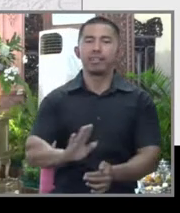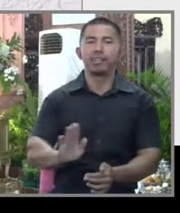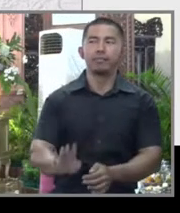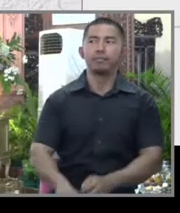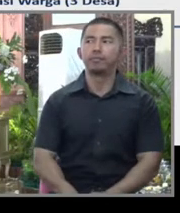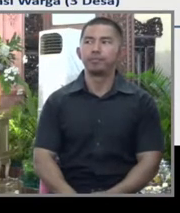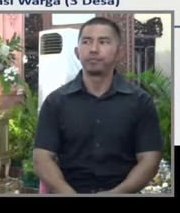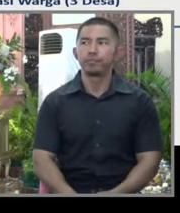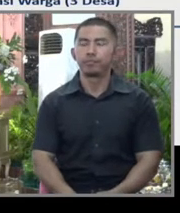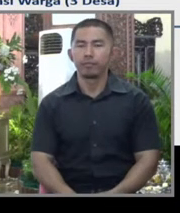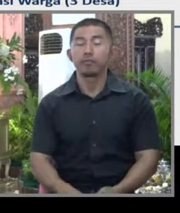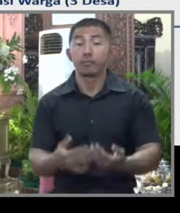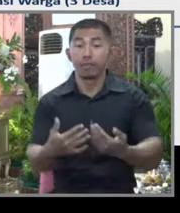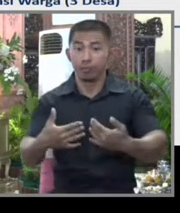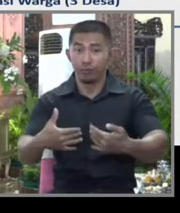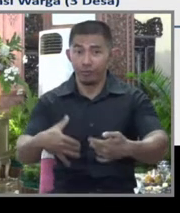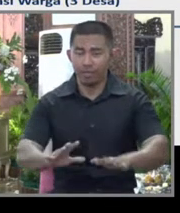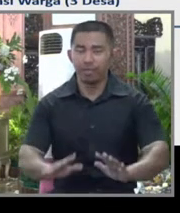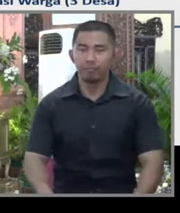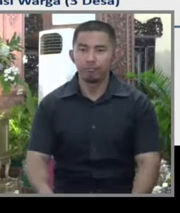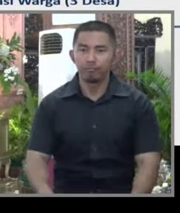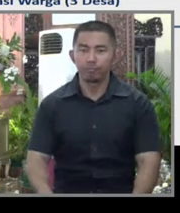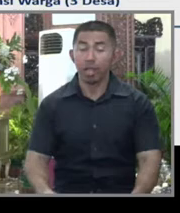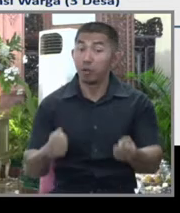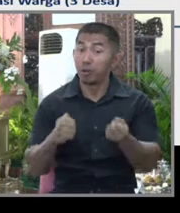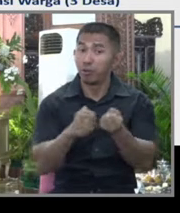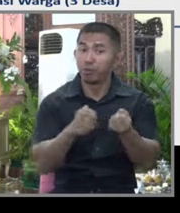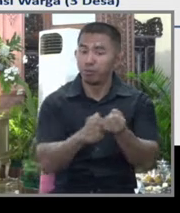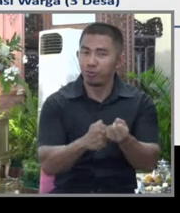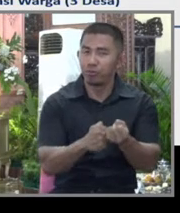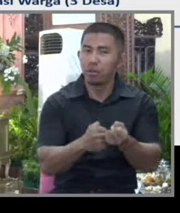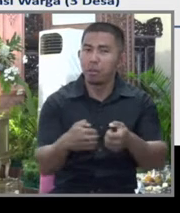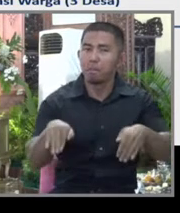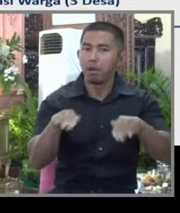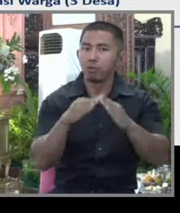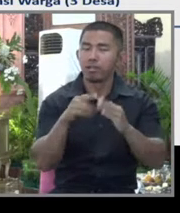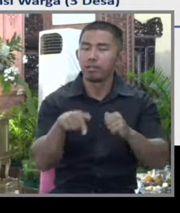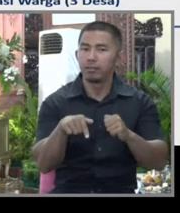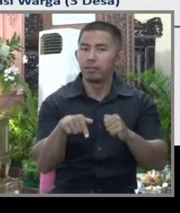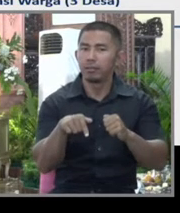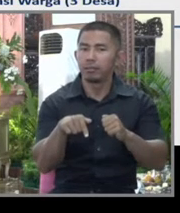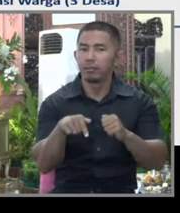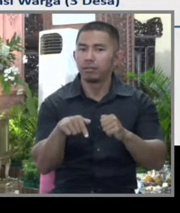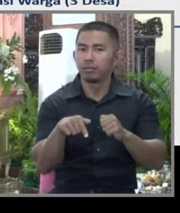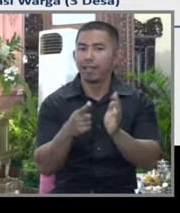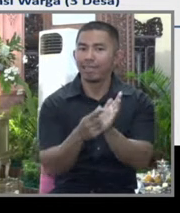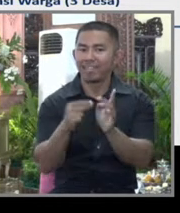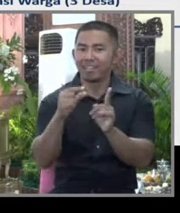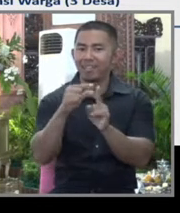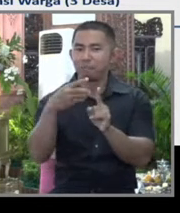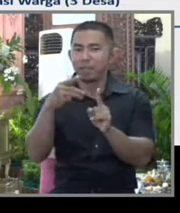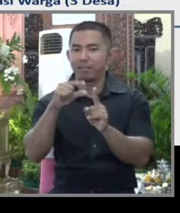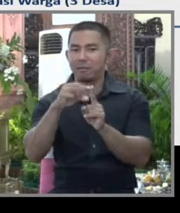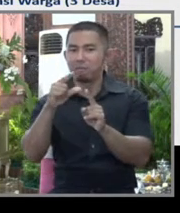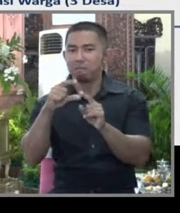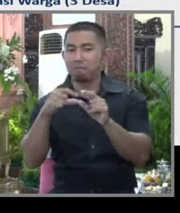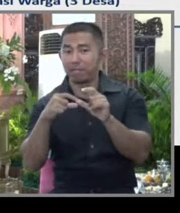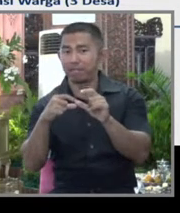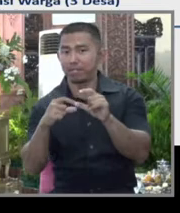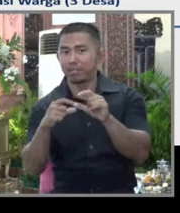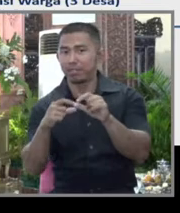Kemudian dukungan terhadap pembangunan Perpres 79. Ya.